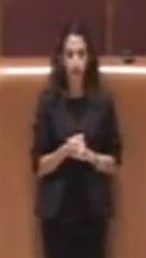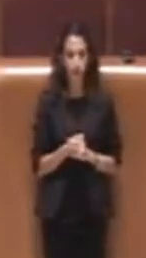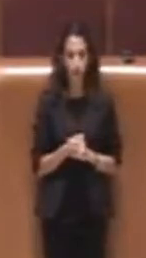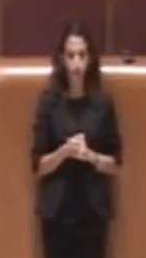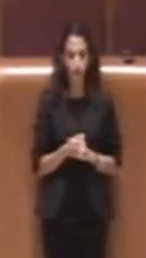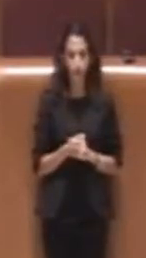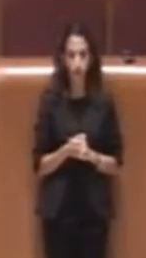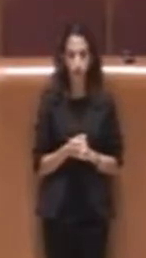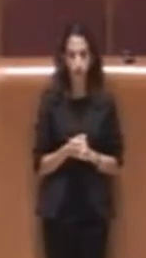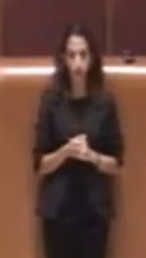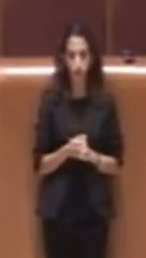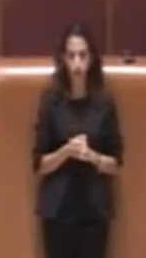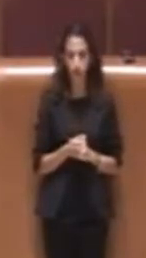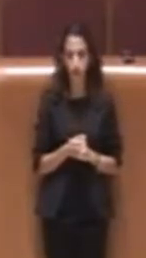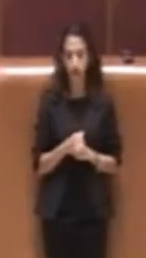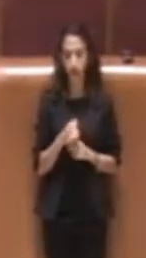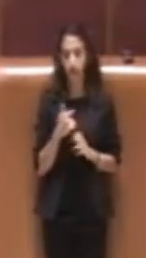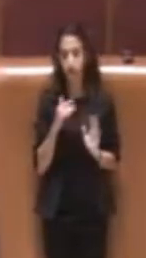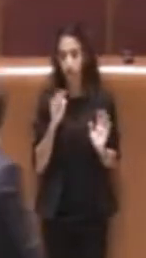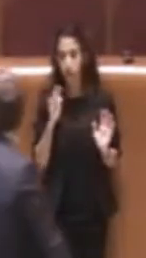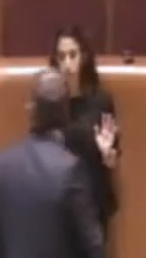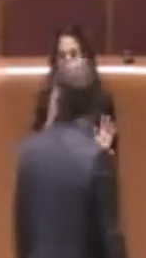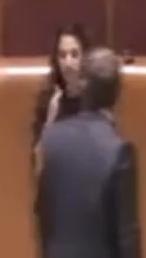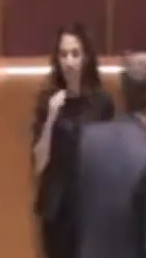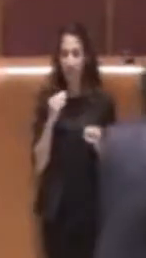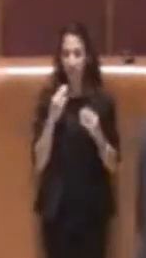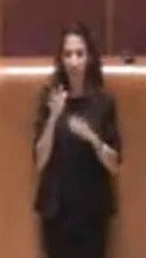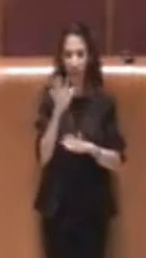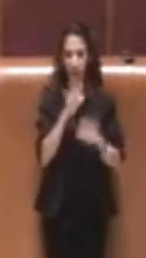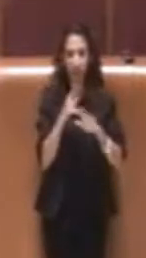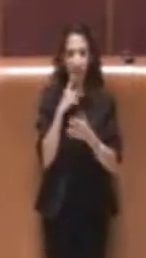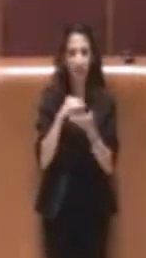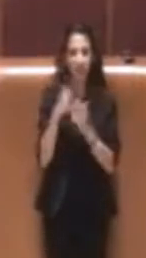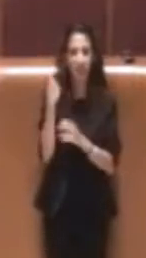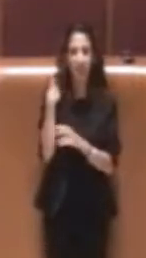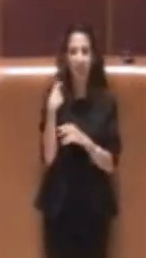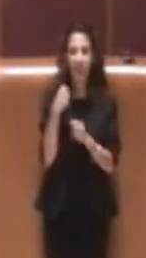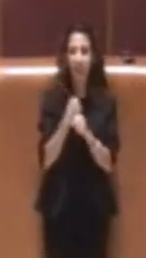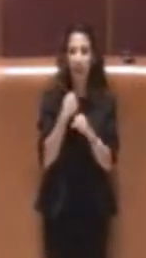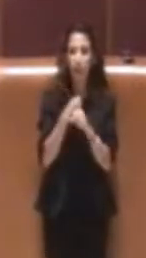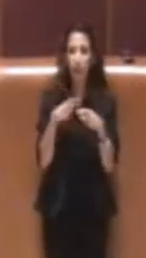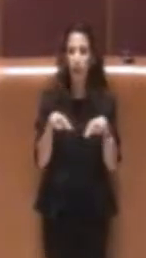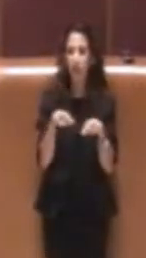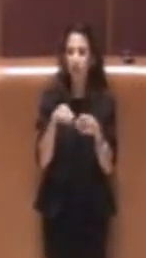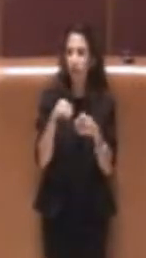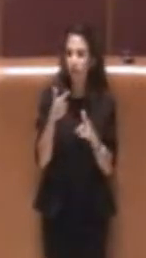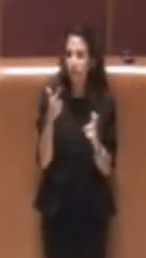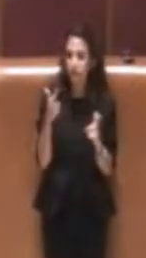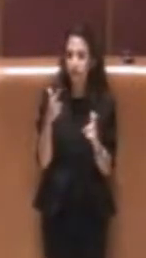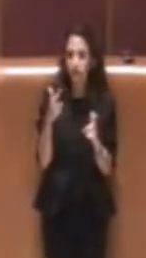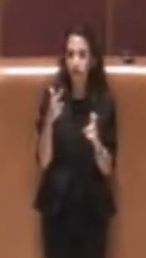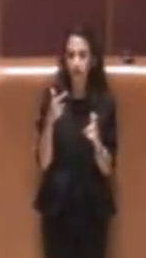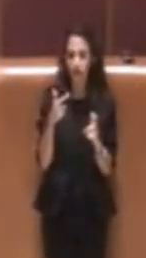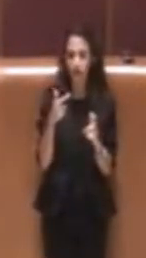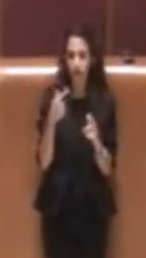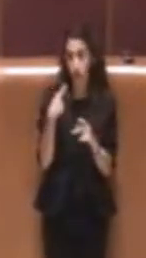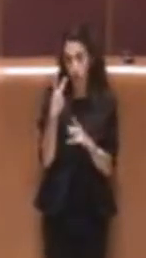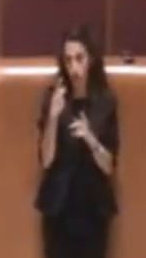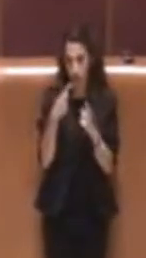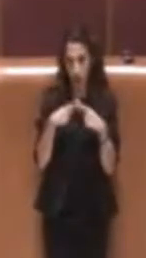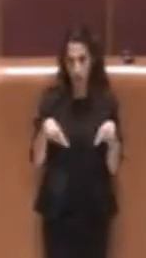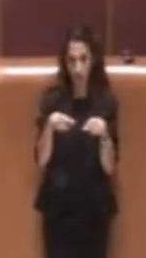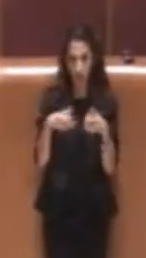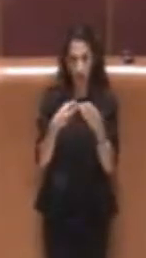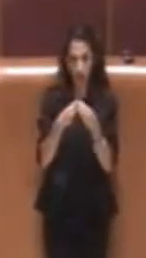Forse è bene informare chi non era presente ieri ai lavori di commissione che, anzi, delle due commissioni